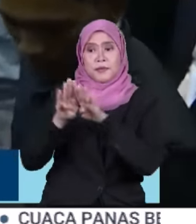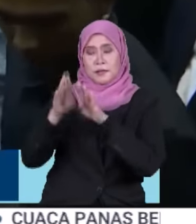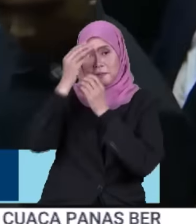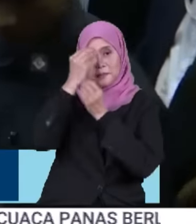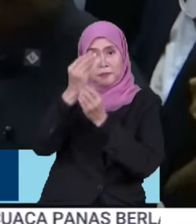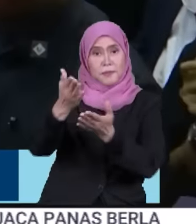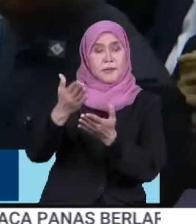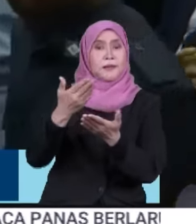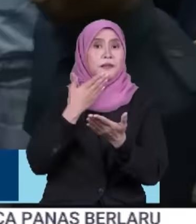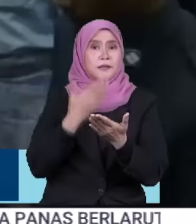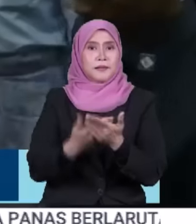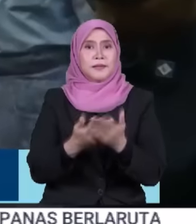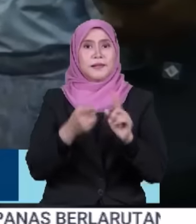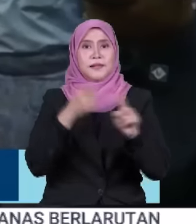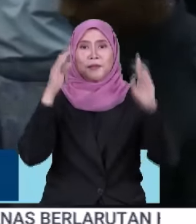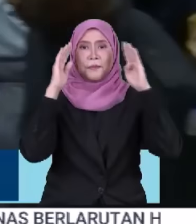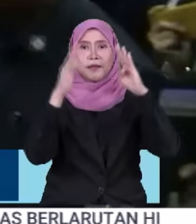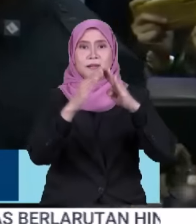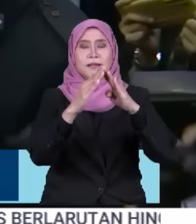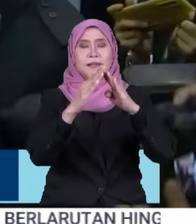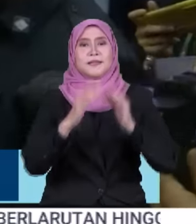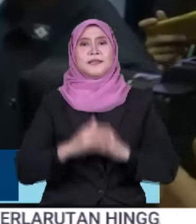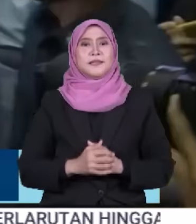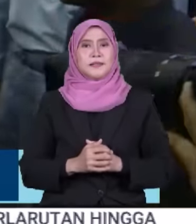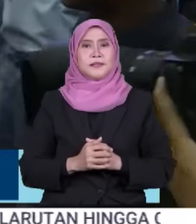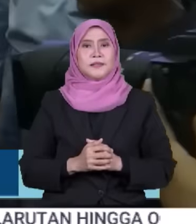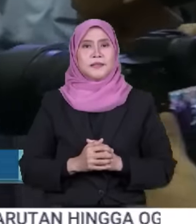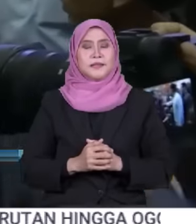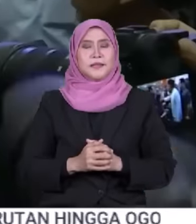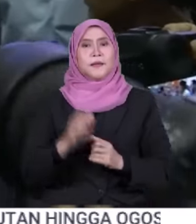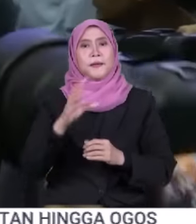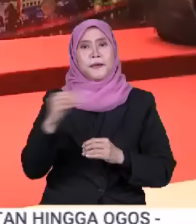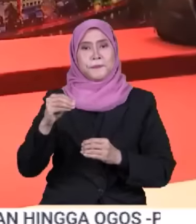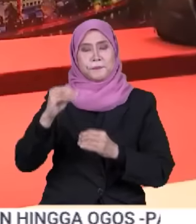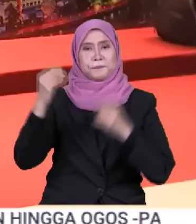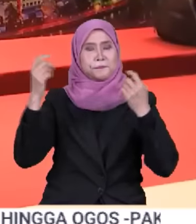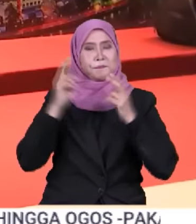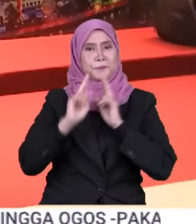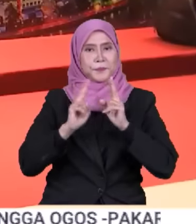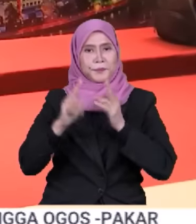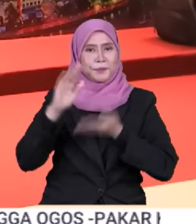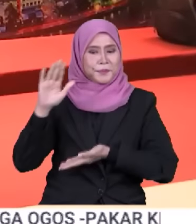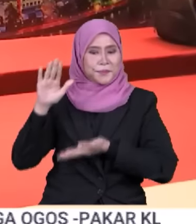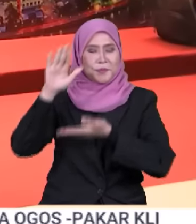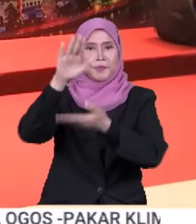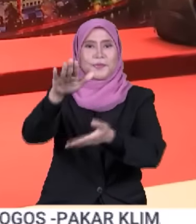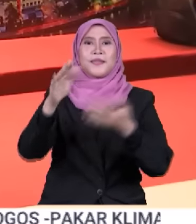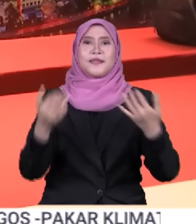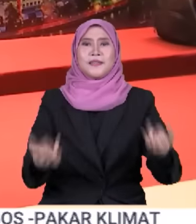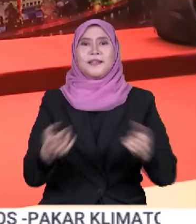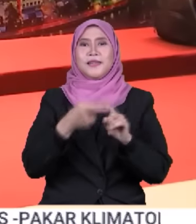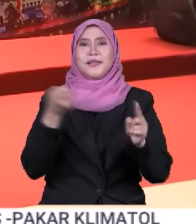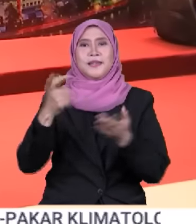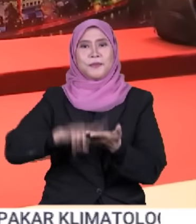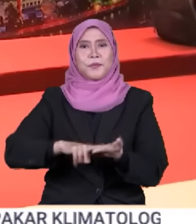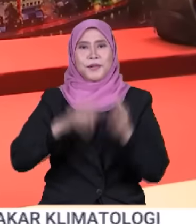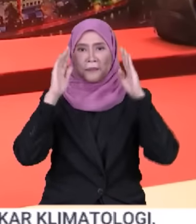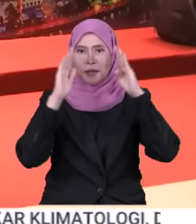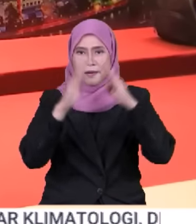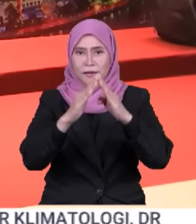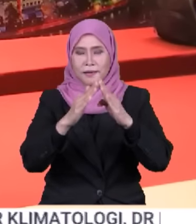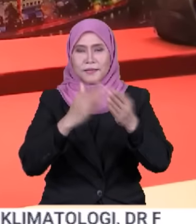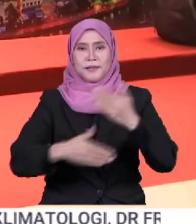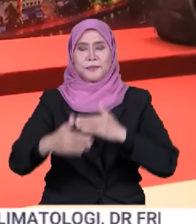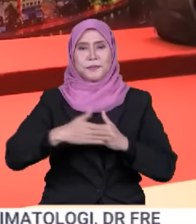negeri Pahang juga telah pun dimaklumkan pada majlis amanat itu. Baik, sekian laporan dari Pahang.